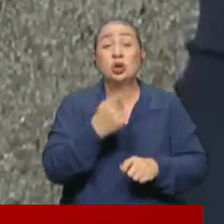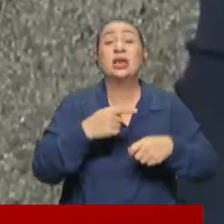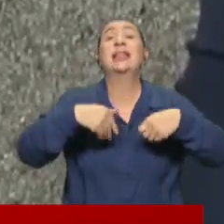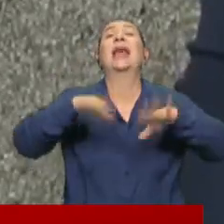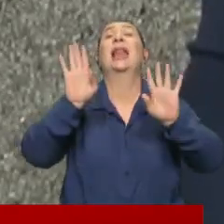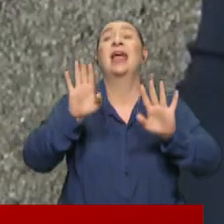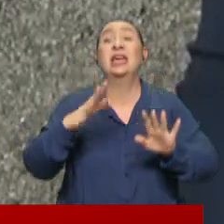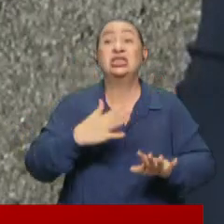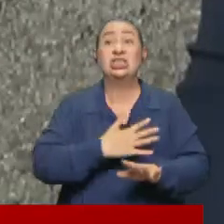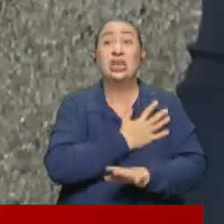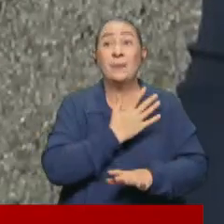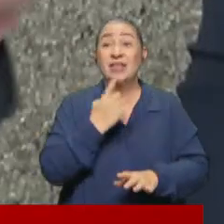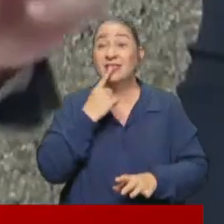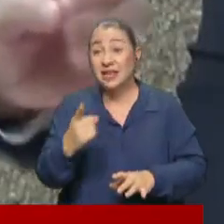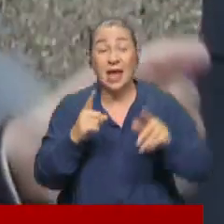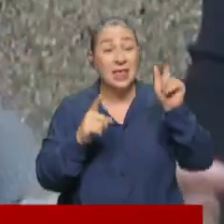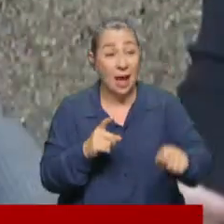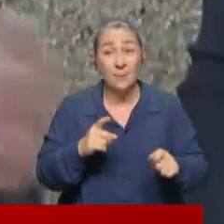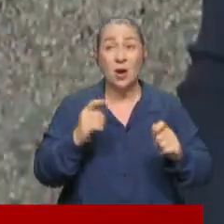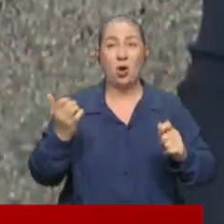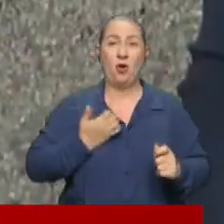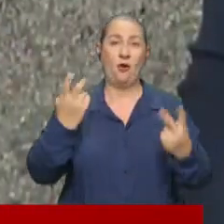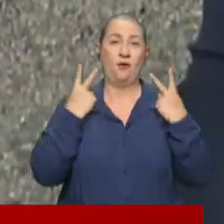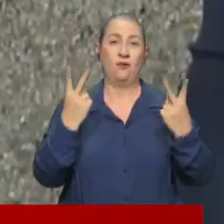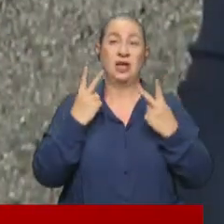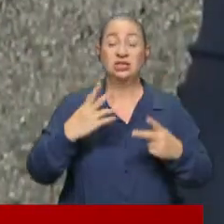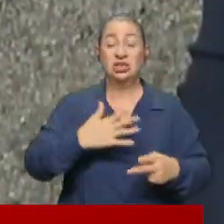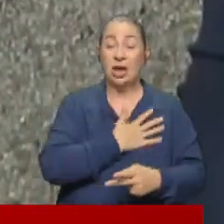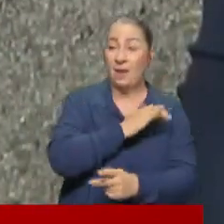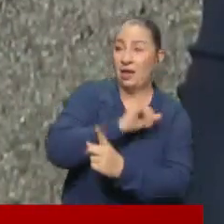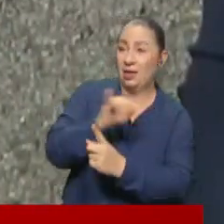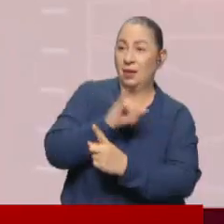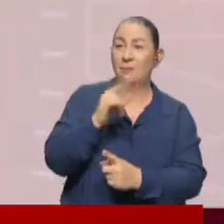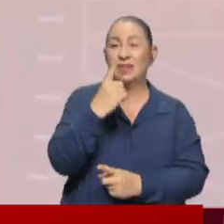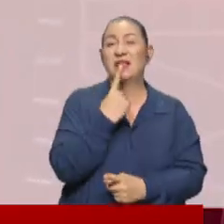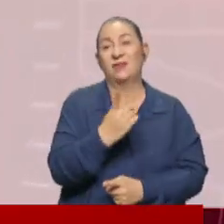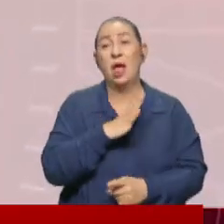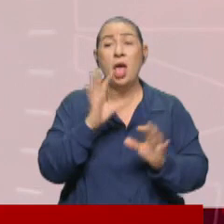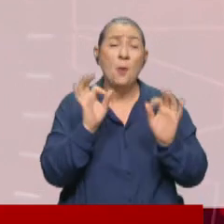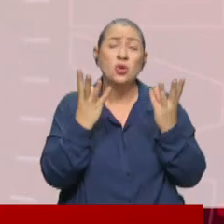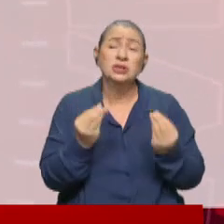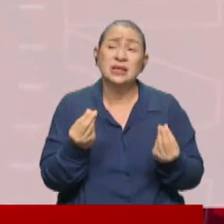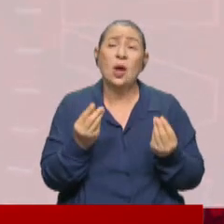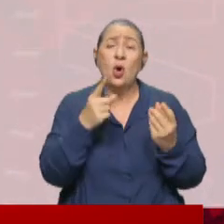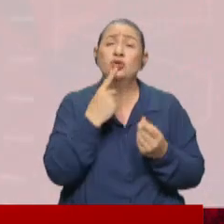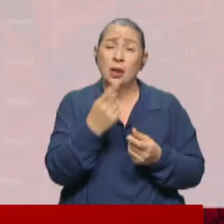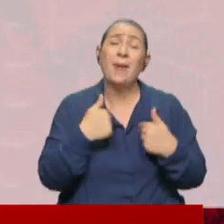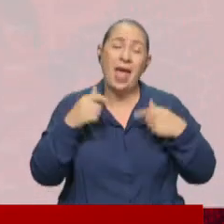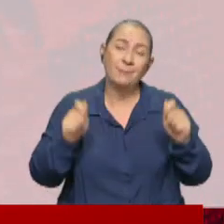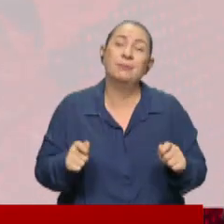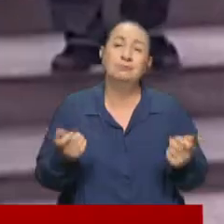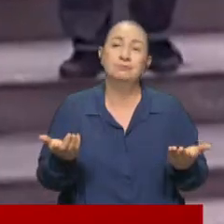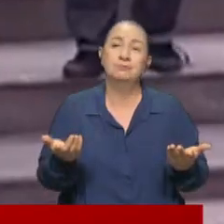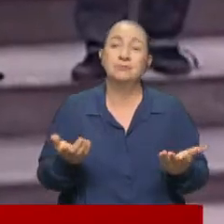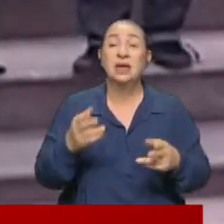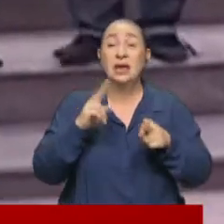değil, CHP'nin dediklerini yapmakla övünen ve CHP'ye saldıran bir dil var. Hep öyle oldu zaten. O söyledi, ben de